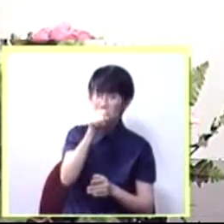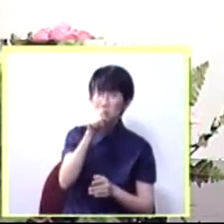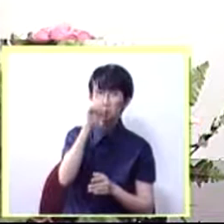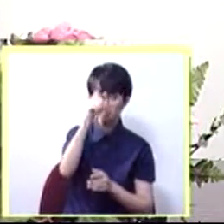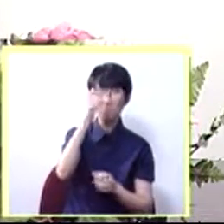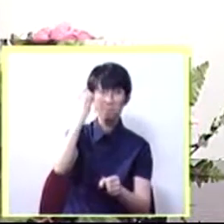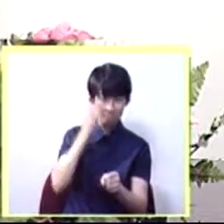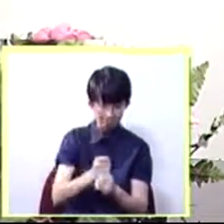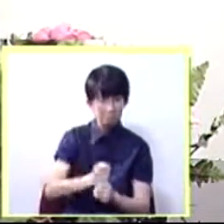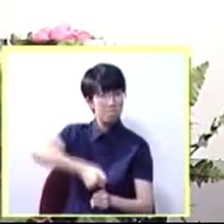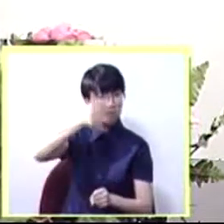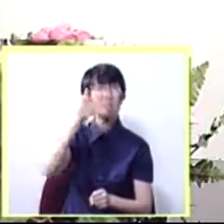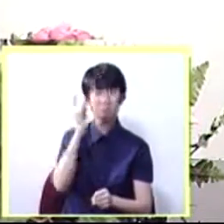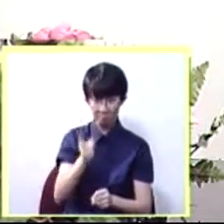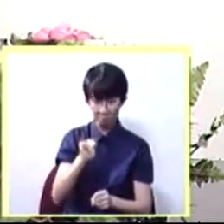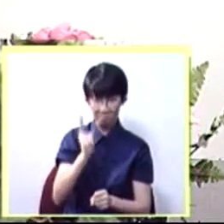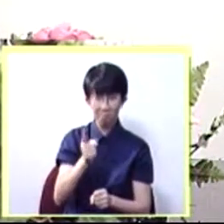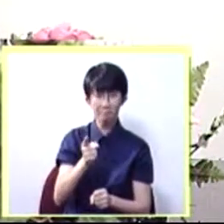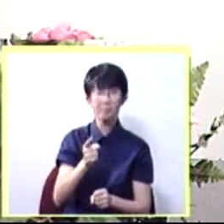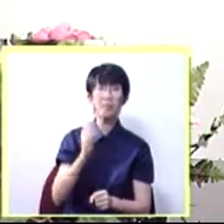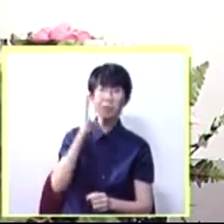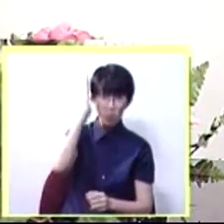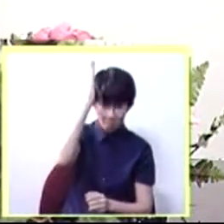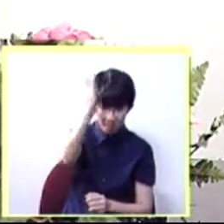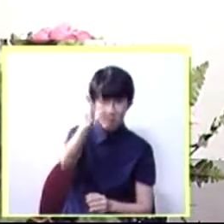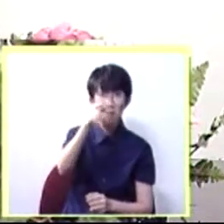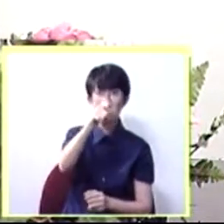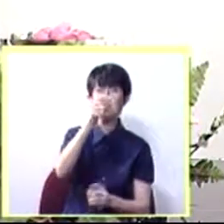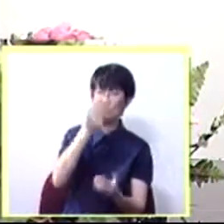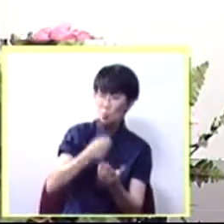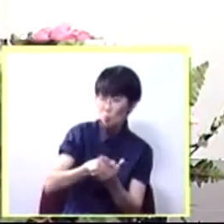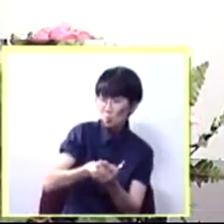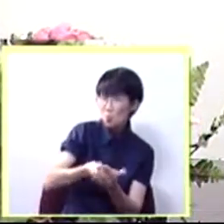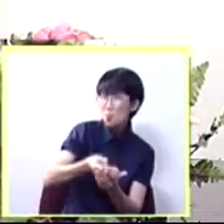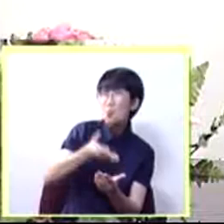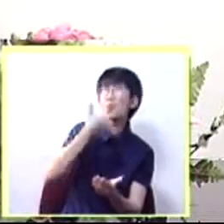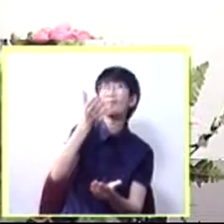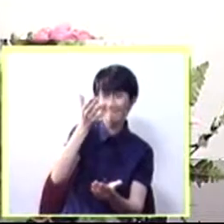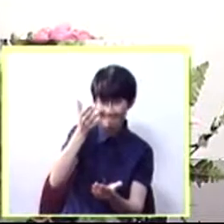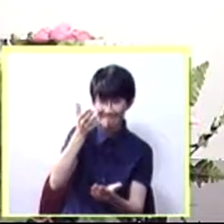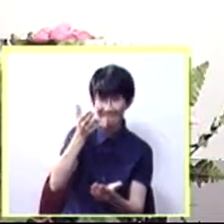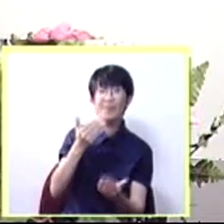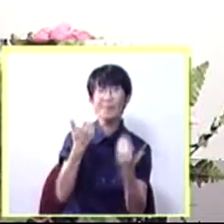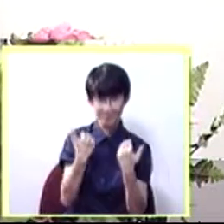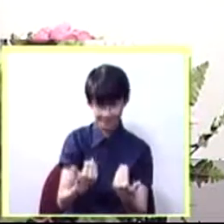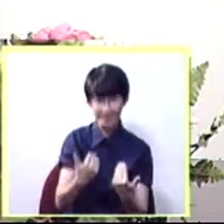อค่ะว่าจะประสบความสำเร็จในวิชาชีพอย่างแน่นอนค่ะเพื่อจะได้เป็นมหาเศรษฐีต่อ